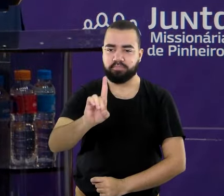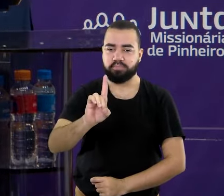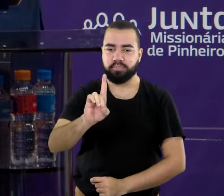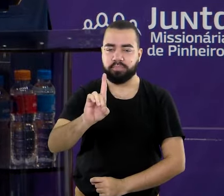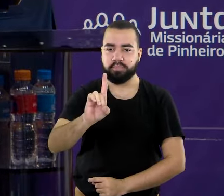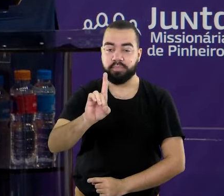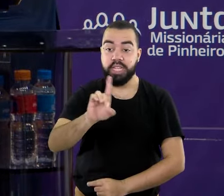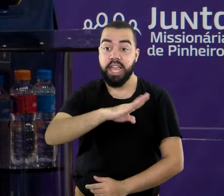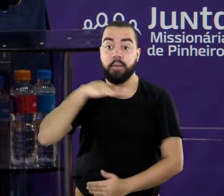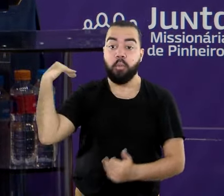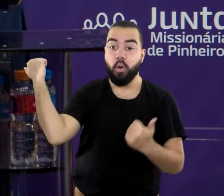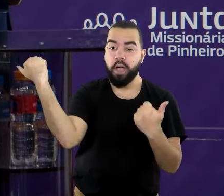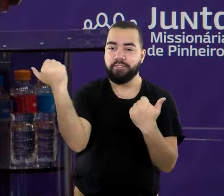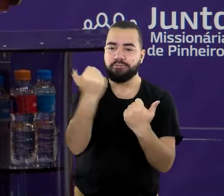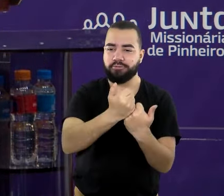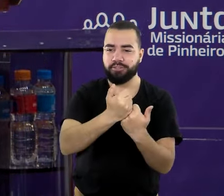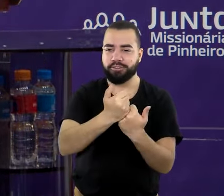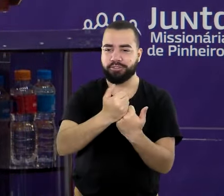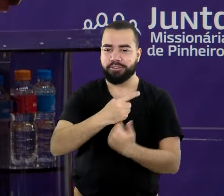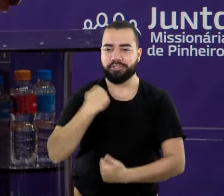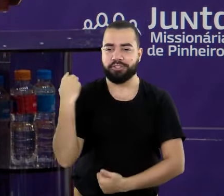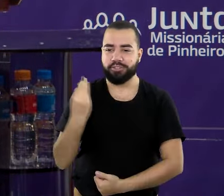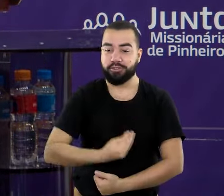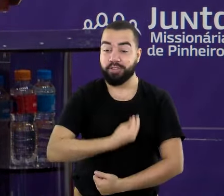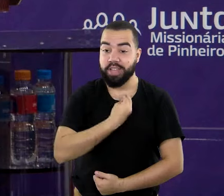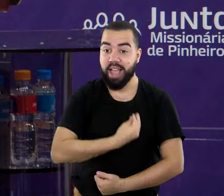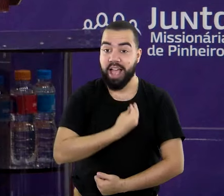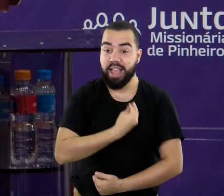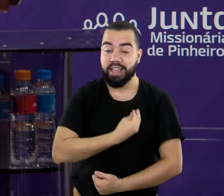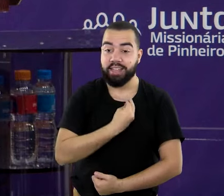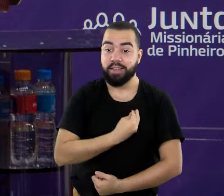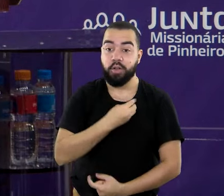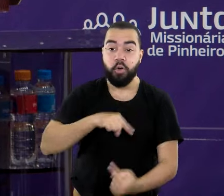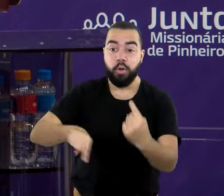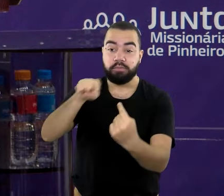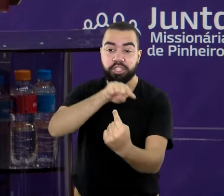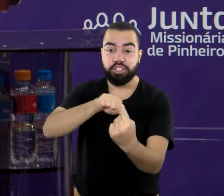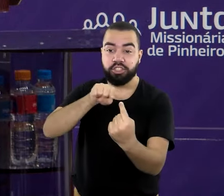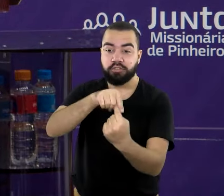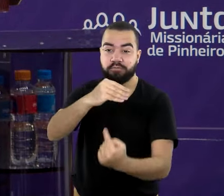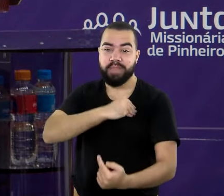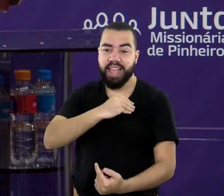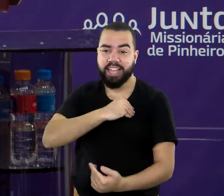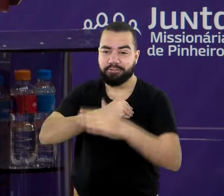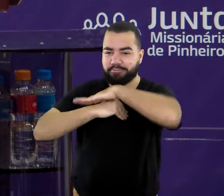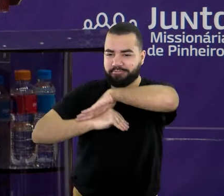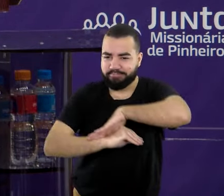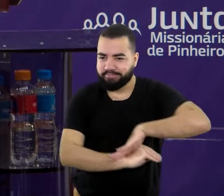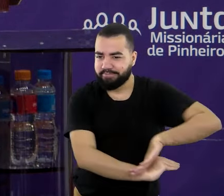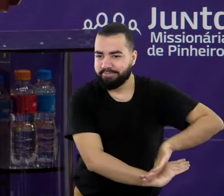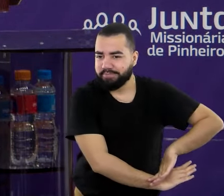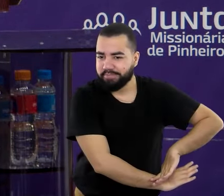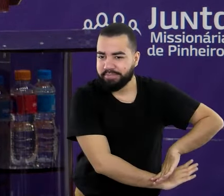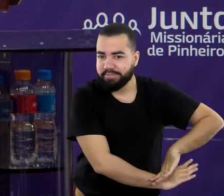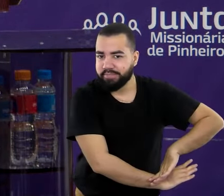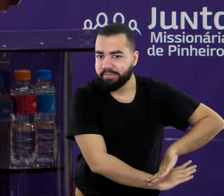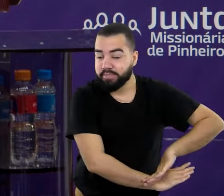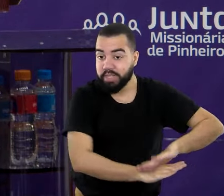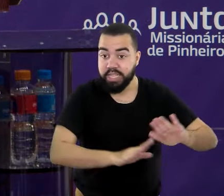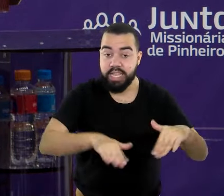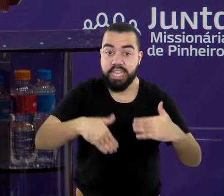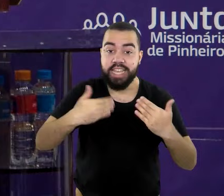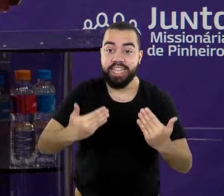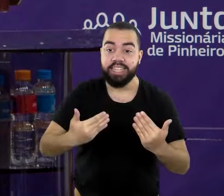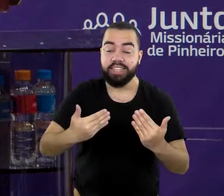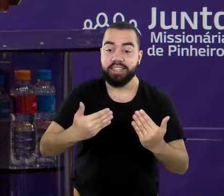nosso pecado, ele morreu na cruz. 우리의 사망 문제를 해결하시기 위해서 부활하셨습니다. E para resolver o nosso caso da morte,